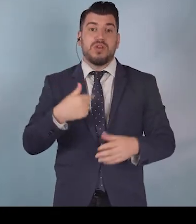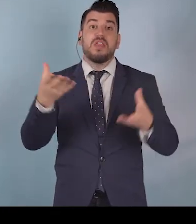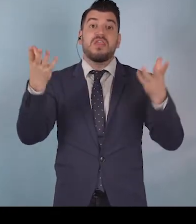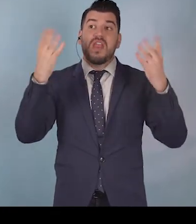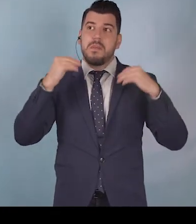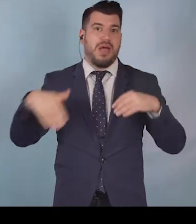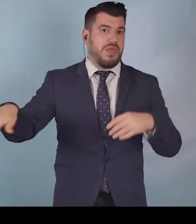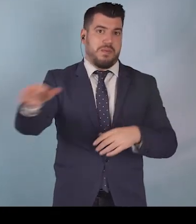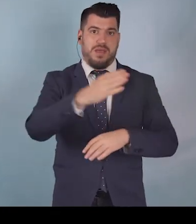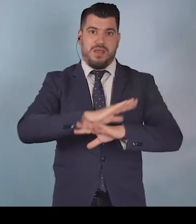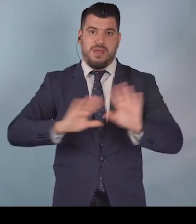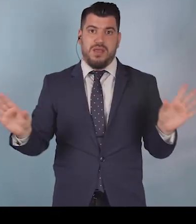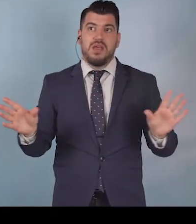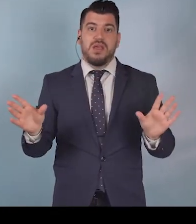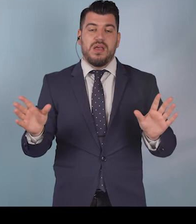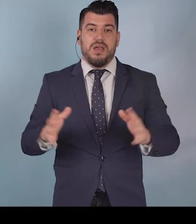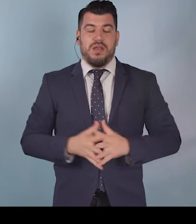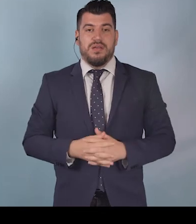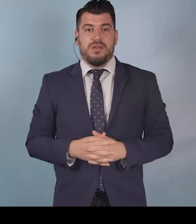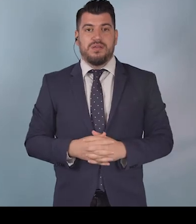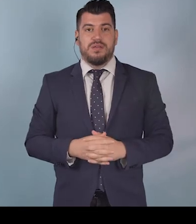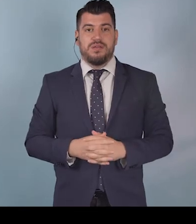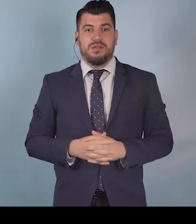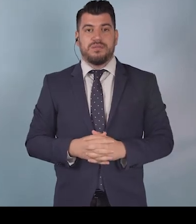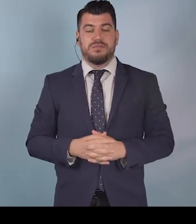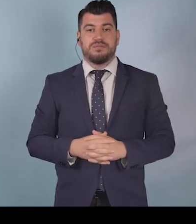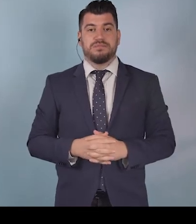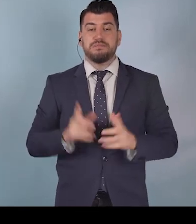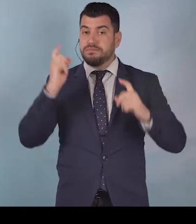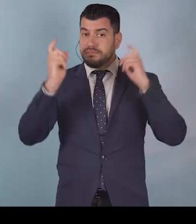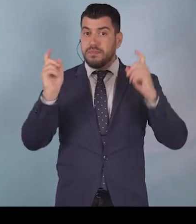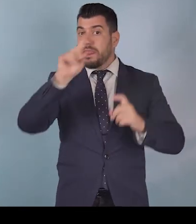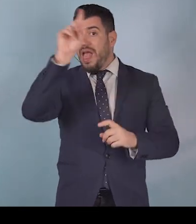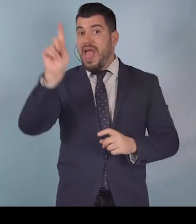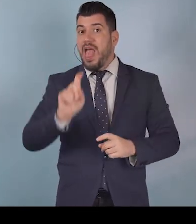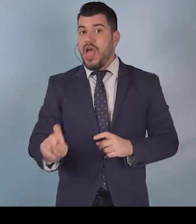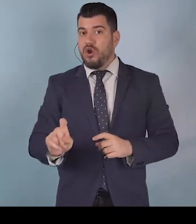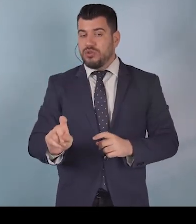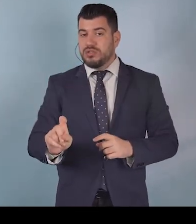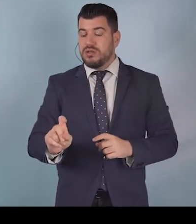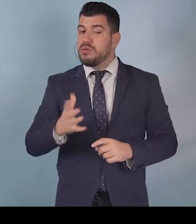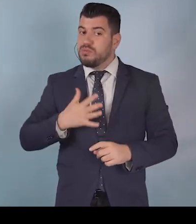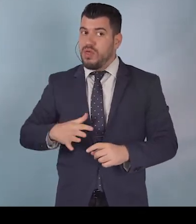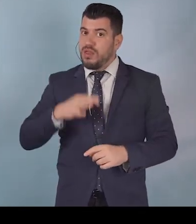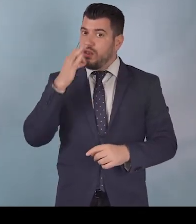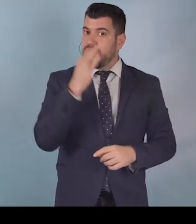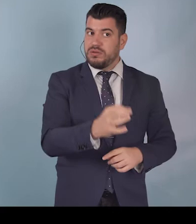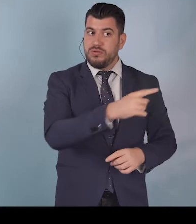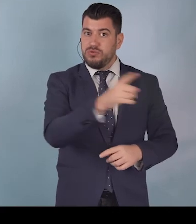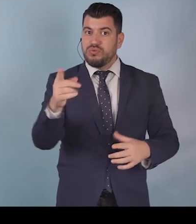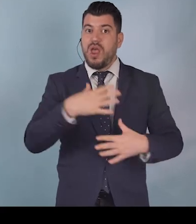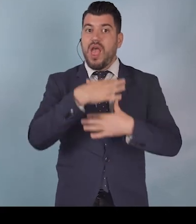μάθει. Το ερώτημα εδώ που τίθεται και αυτό το θέτω σε εσάς τους εκπροσώπους της κυβέρνησης